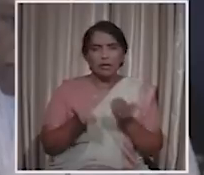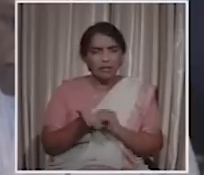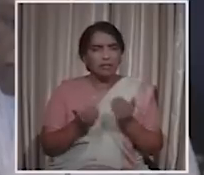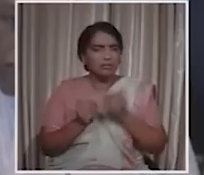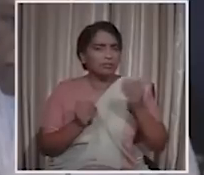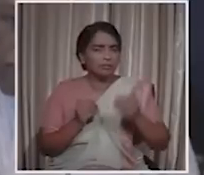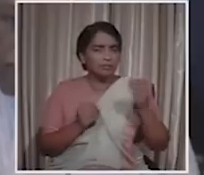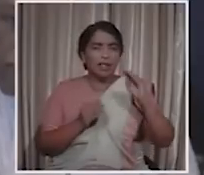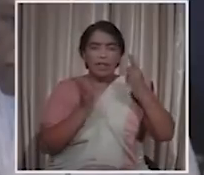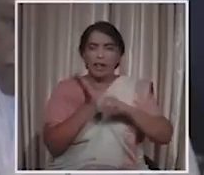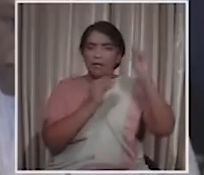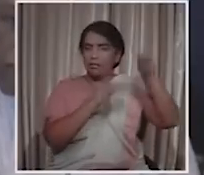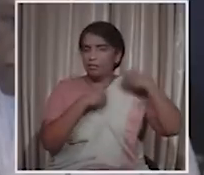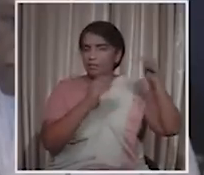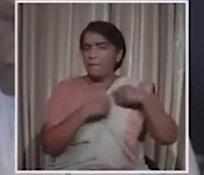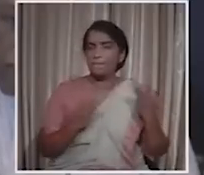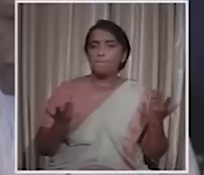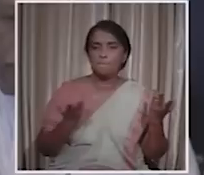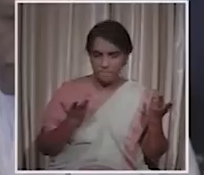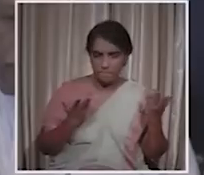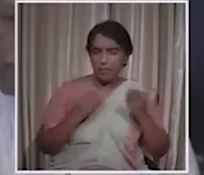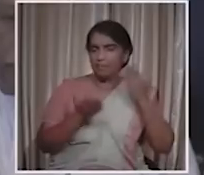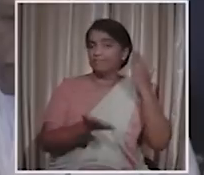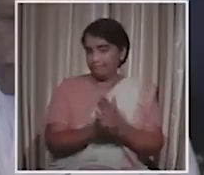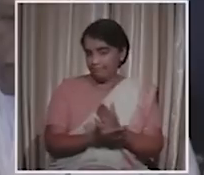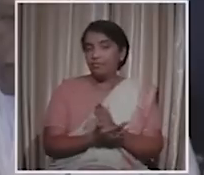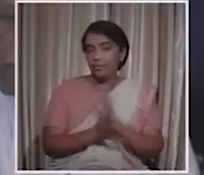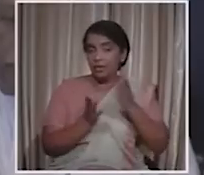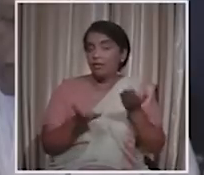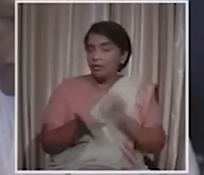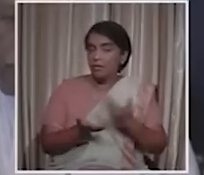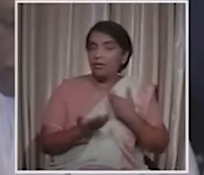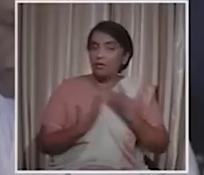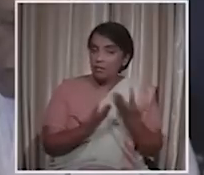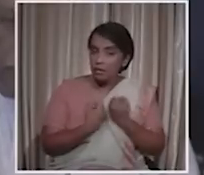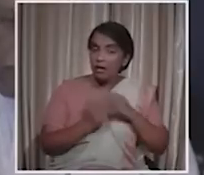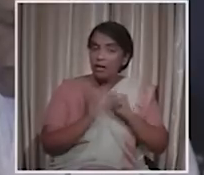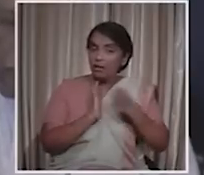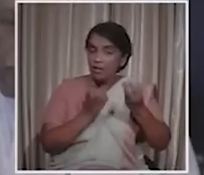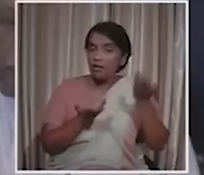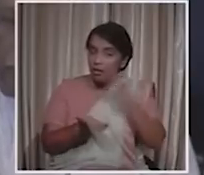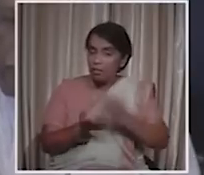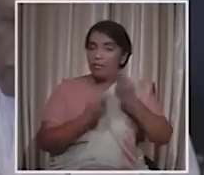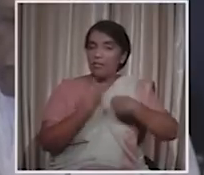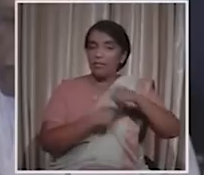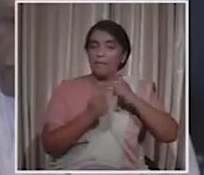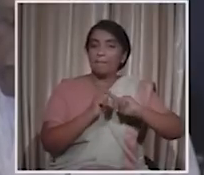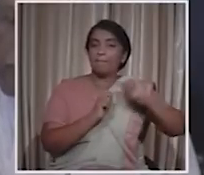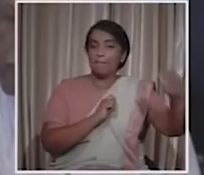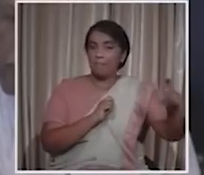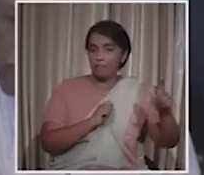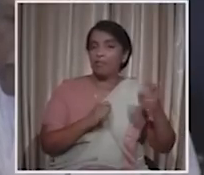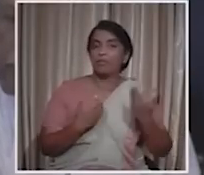දිගටම අපේ ණය දෙන්න බෑ. සීමාවක් තිබෙනවා. අනික් අතට අප ලබා ගන්නා ණය ආපසු ගෙවීමේ